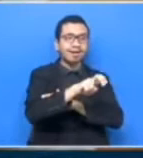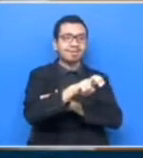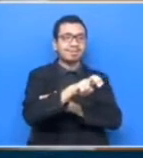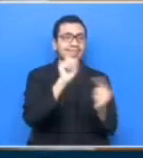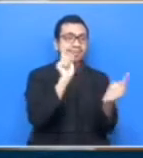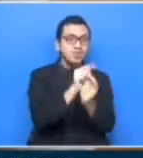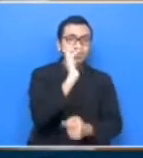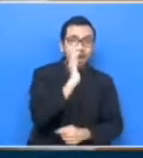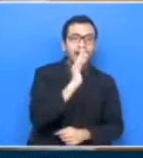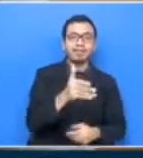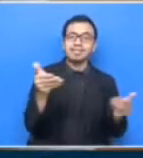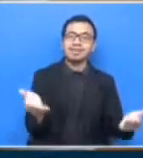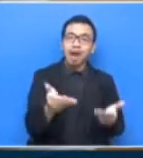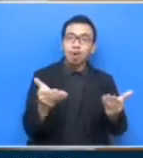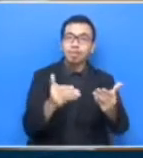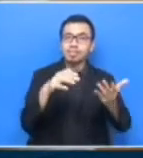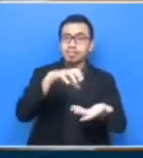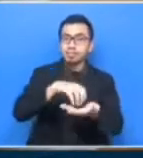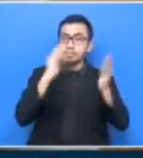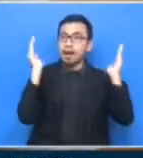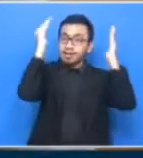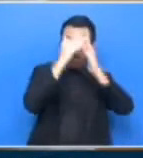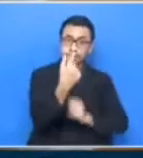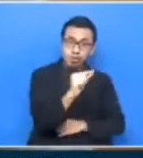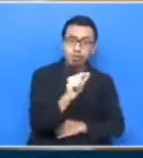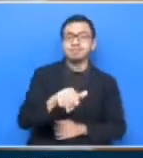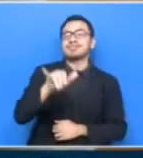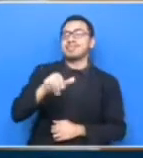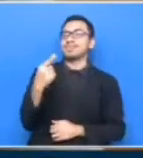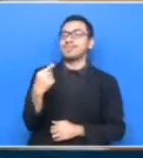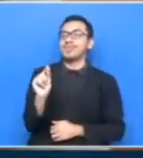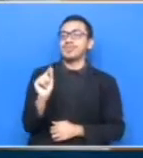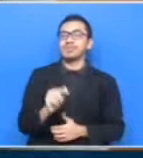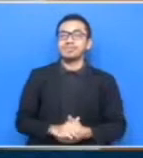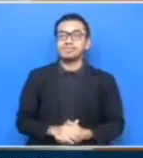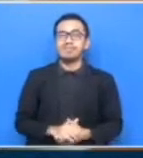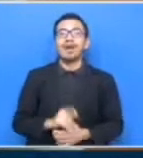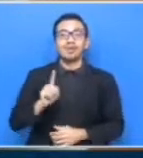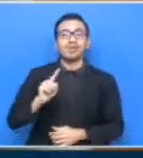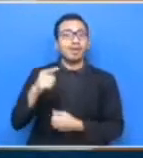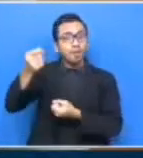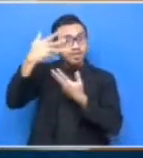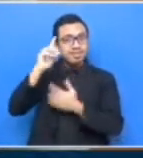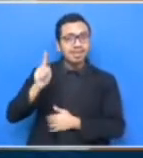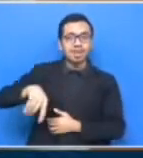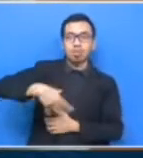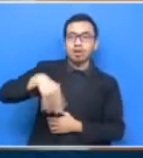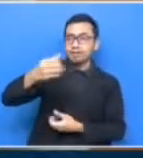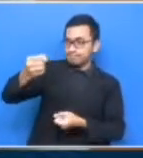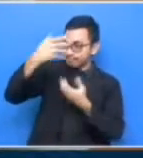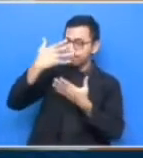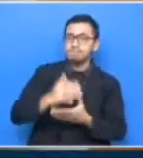akan dilanjutkan perawatan di Makassar betul seperti itu Pak Heri betul betul betul itu penjelasan keluarganya Ya sudah dikonfirmasi kembali